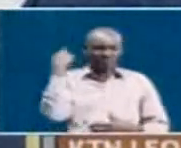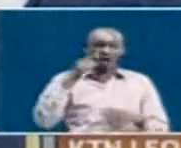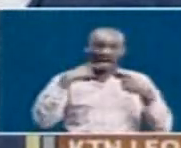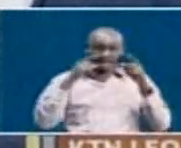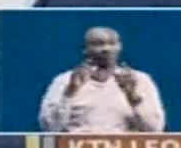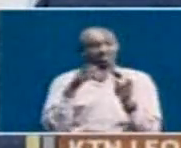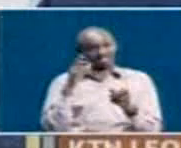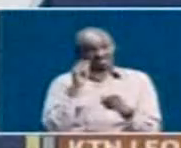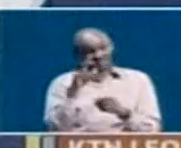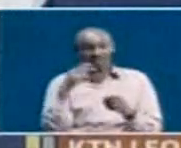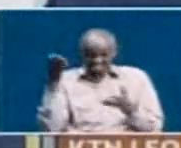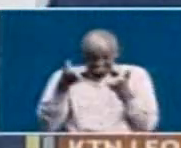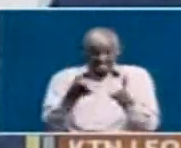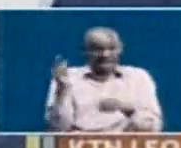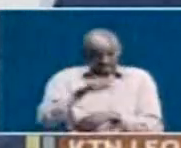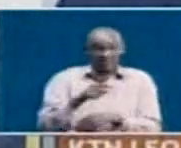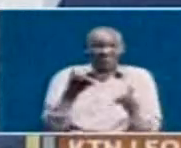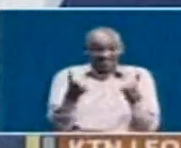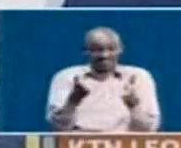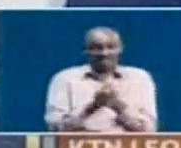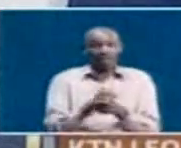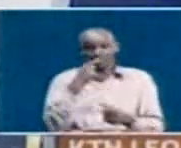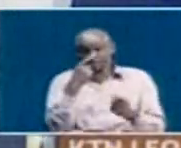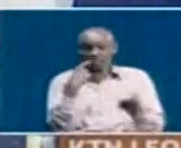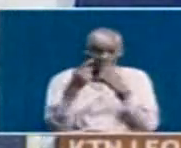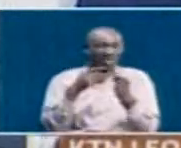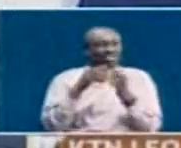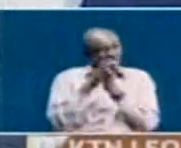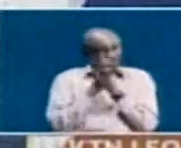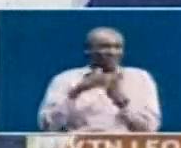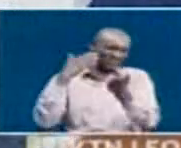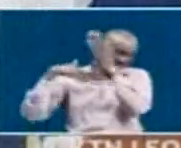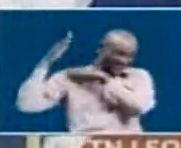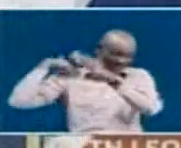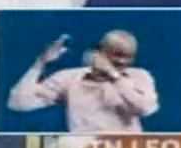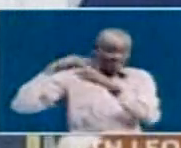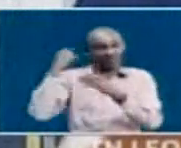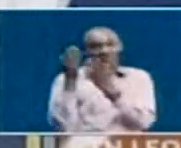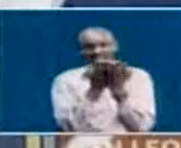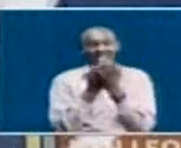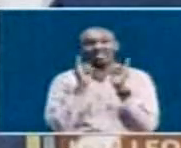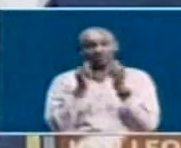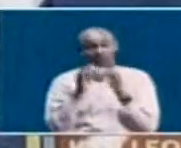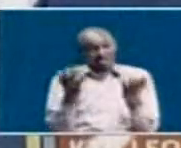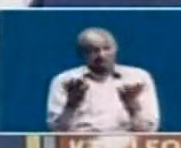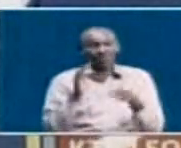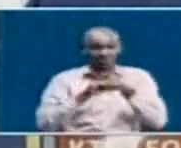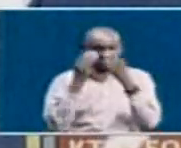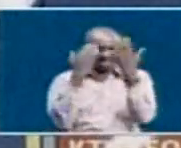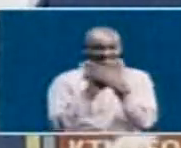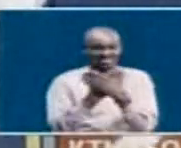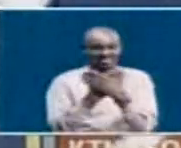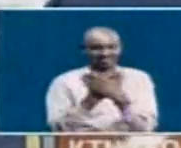kama unakumbuka atakuwa hapa studio ni live atupe memories kumbukumbu za usomaji wa habari. Usiku mwema.